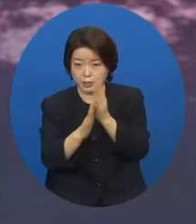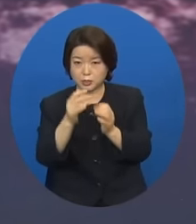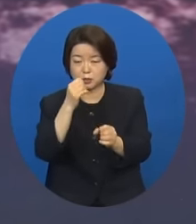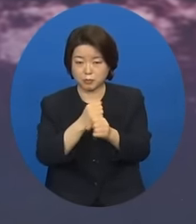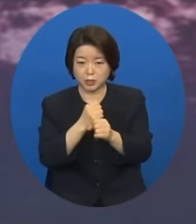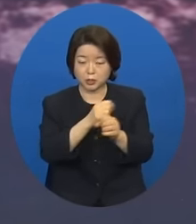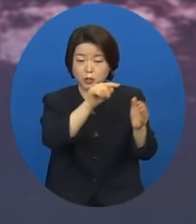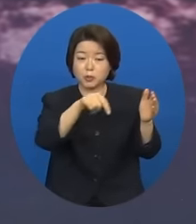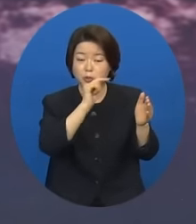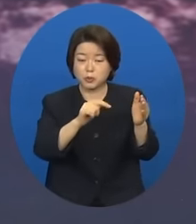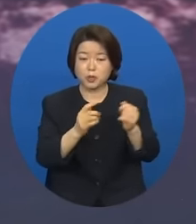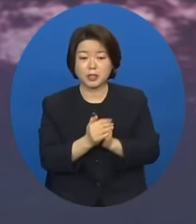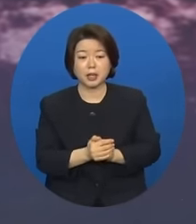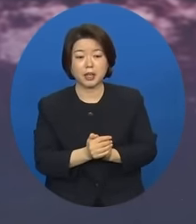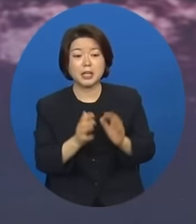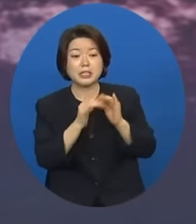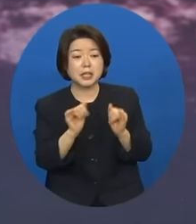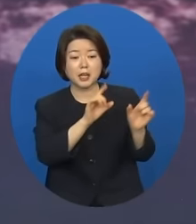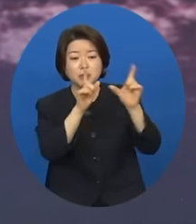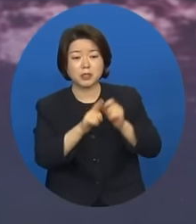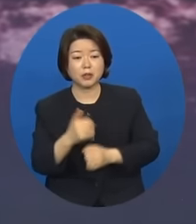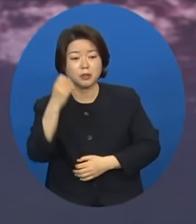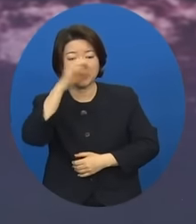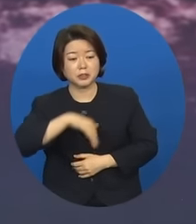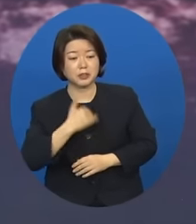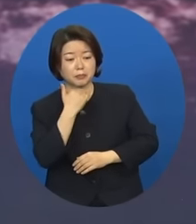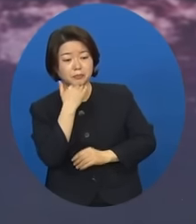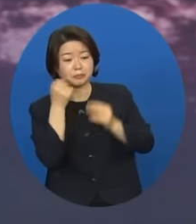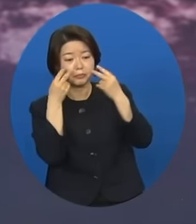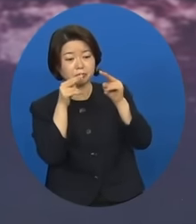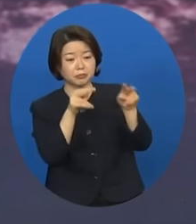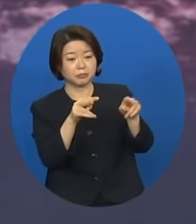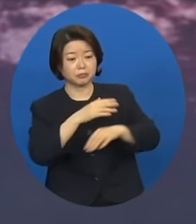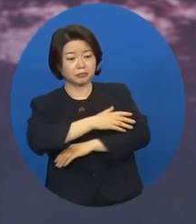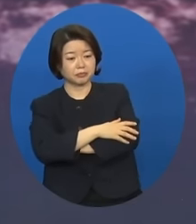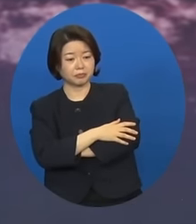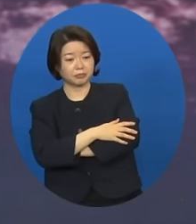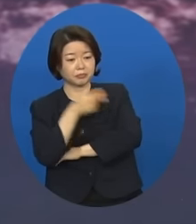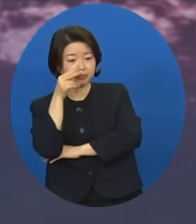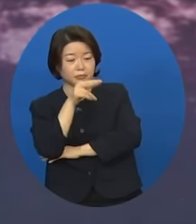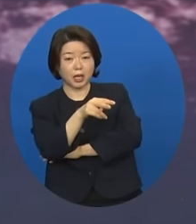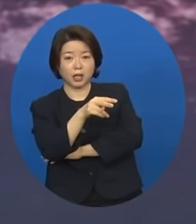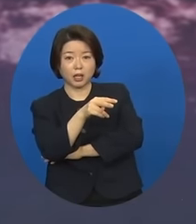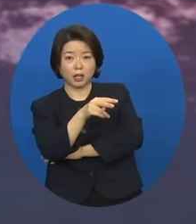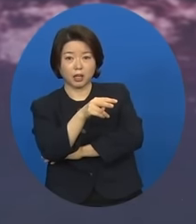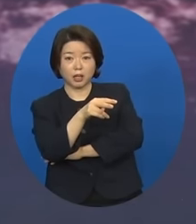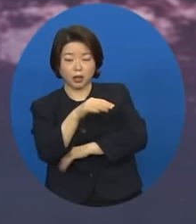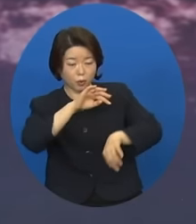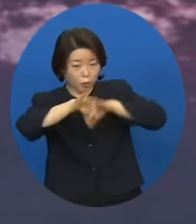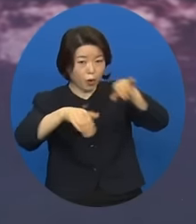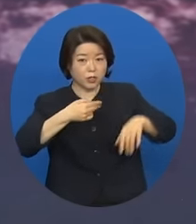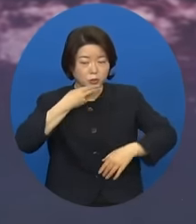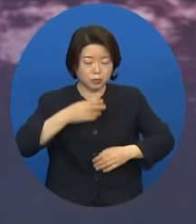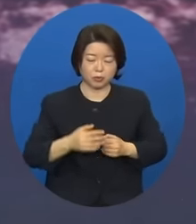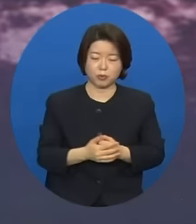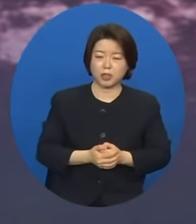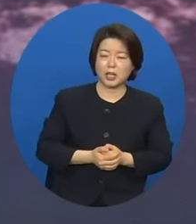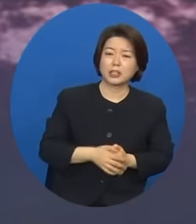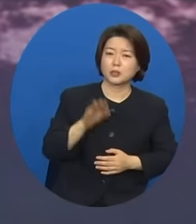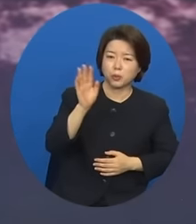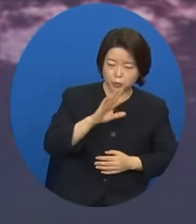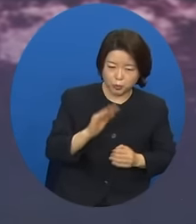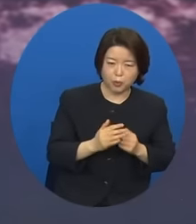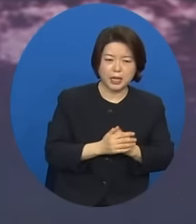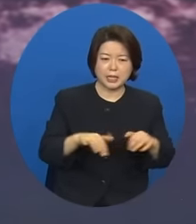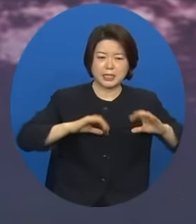인간의 삶을 그저 지켜보는 존재다 그 관여하지 않다는 거예요 두 번째 그래서 인생의 중심 목표는 그죠 행복하고 스스로를